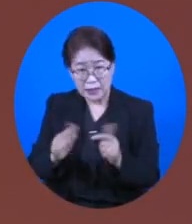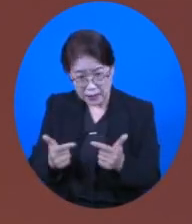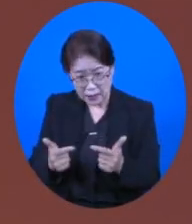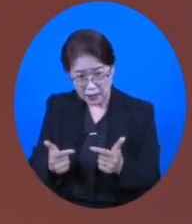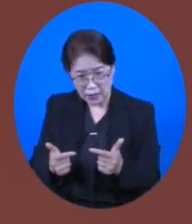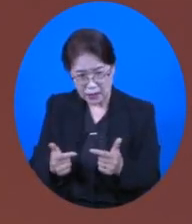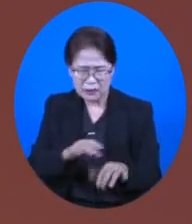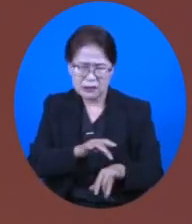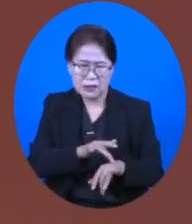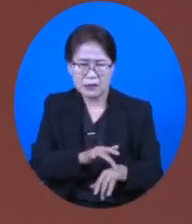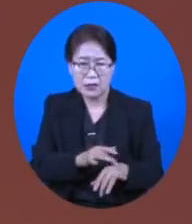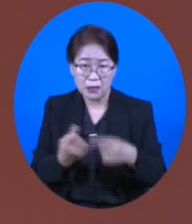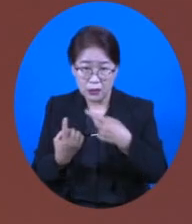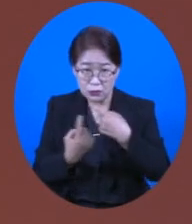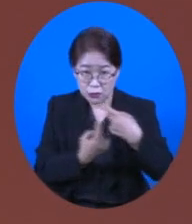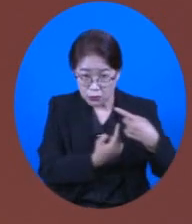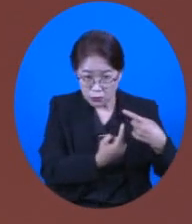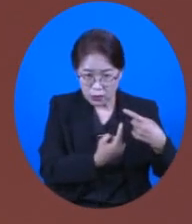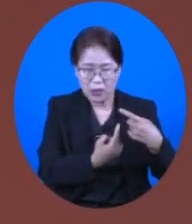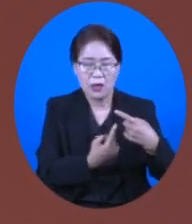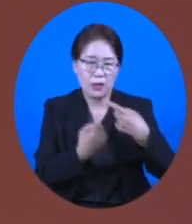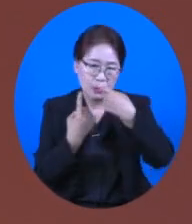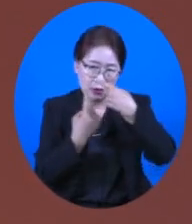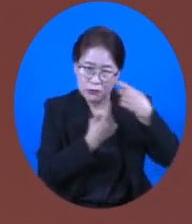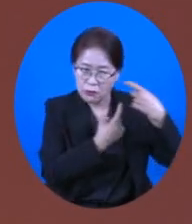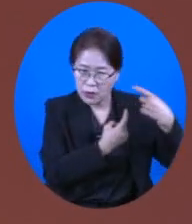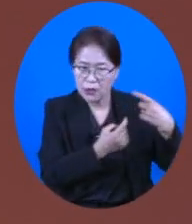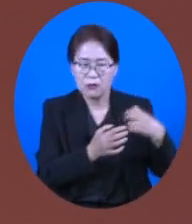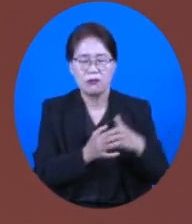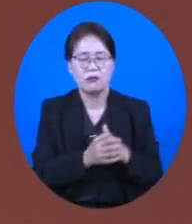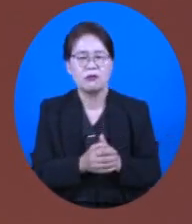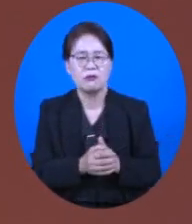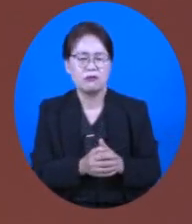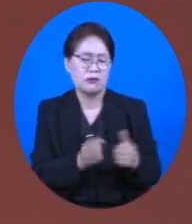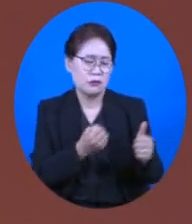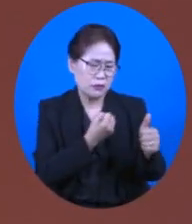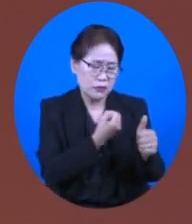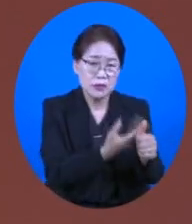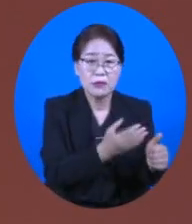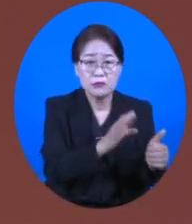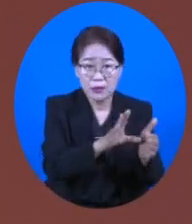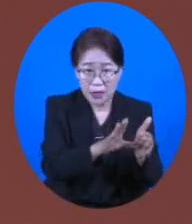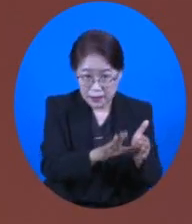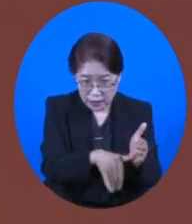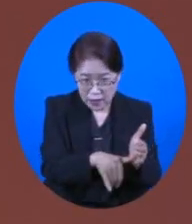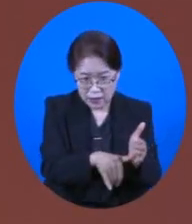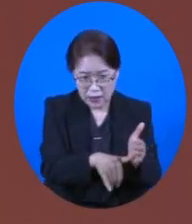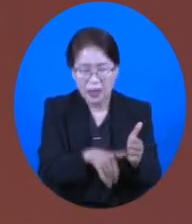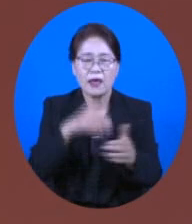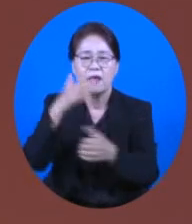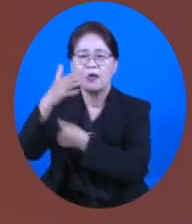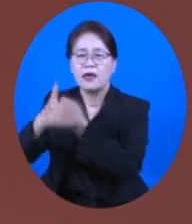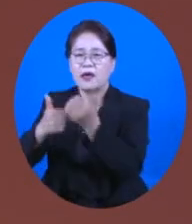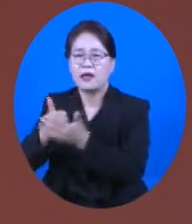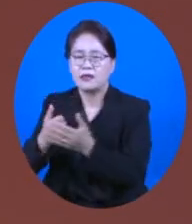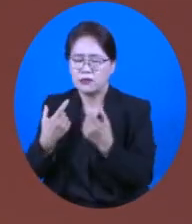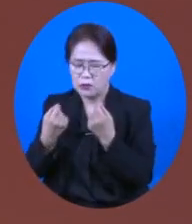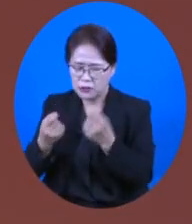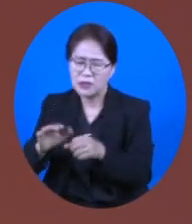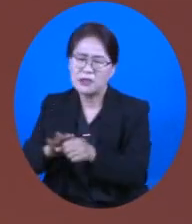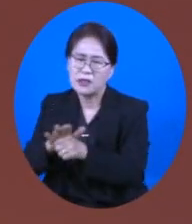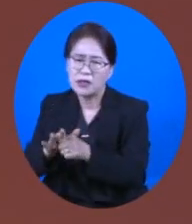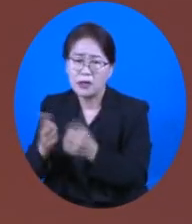때문에 우리는 사탄이 우리 죄를 까발리고 들추어내고 참소할 때에 하나님은 나를 여전히